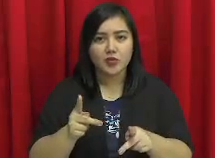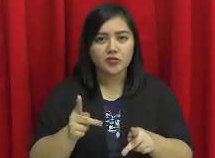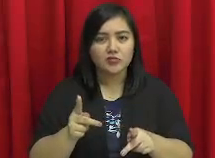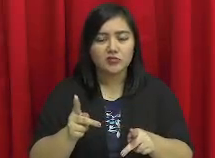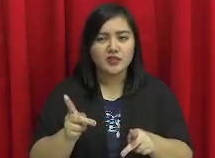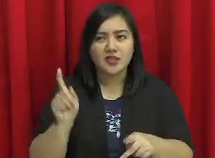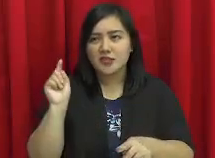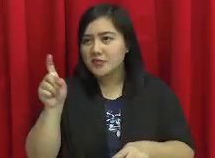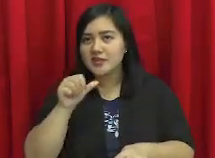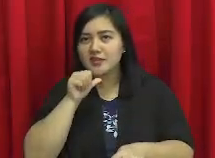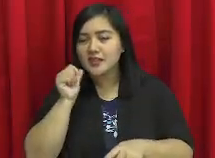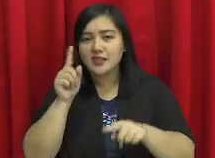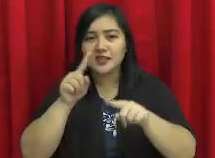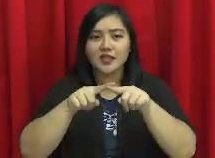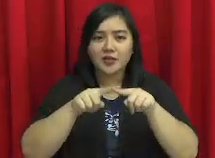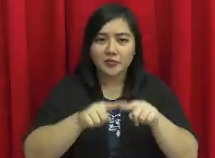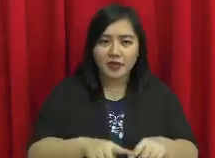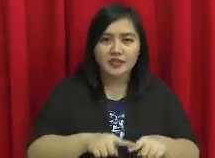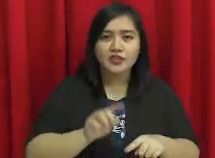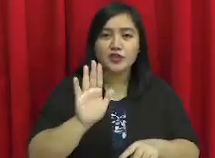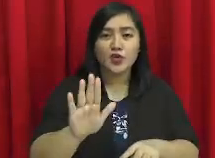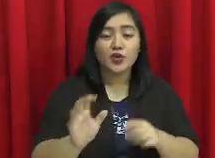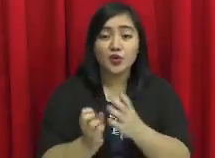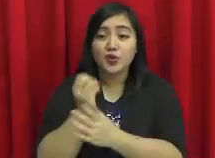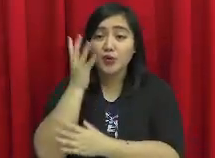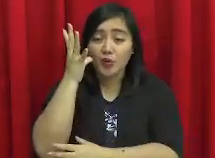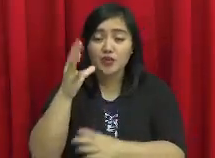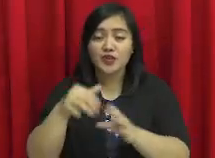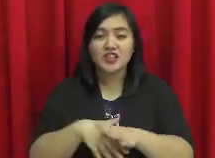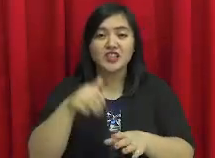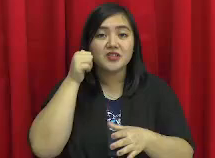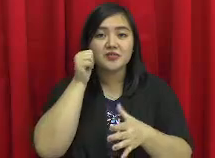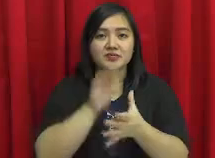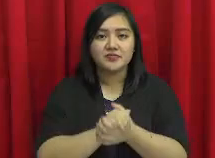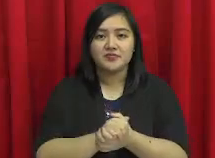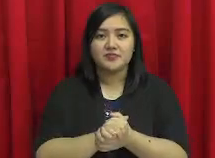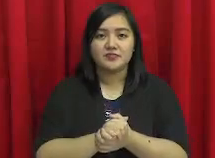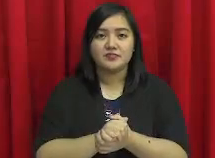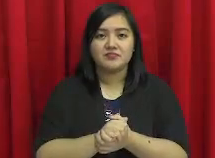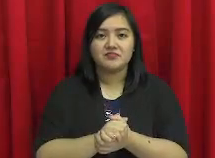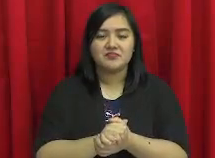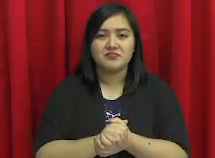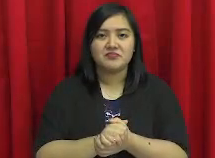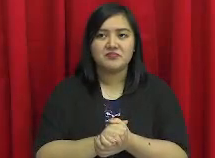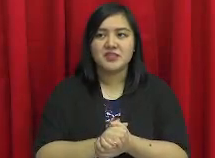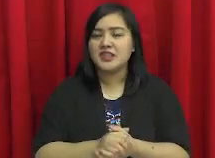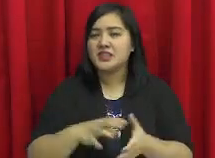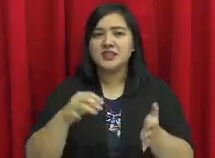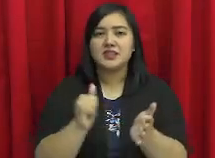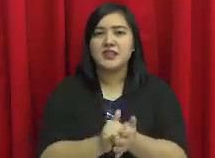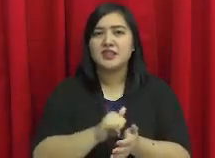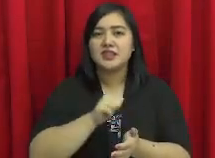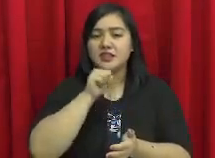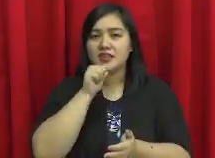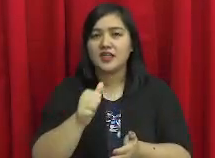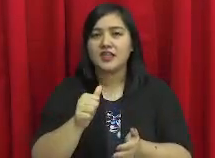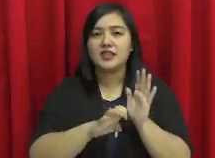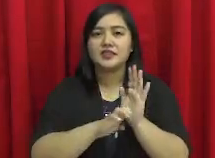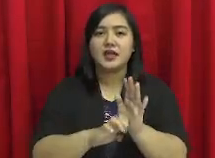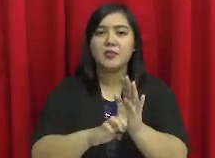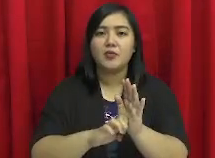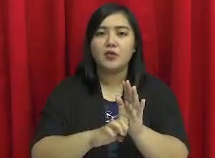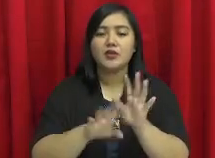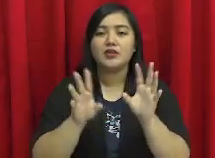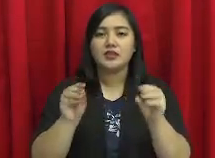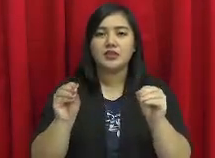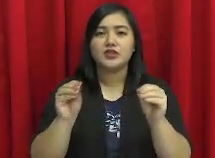mo. Nakakalungkot, kapatid. Wala sa pattern po ng Biblia po. Yun. Tama po ba yun, Sir That's Jao? Right. That's right. Alam nyo po, ganito kasi